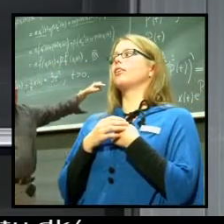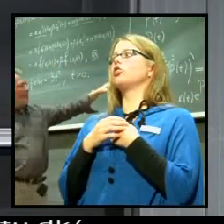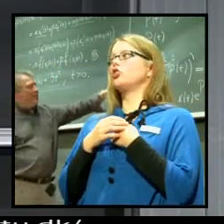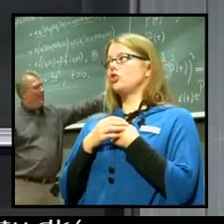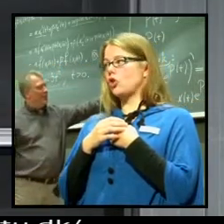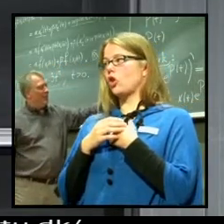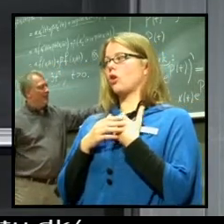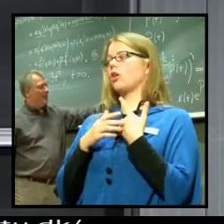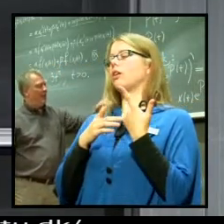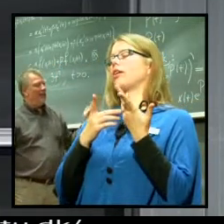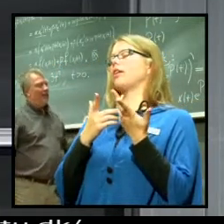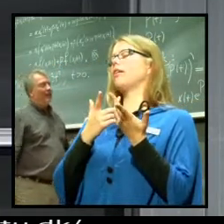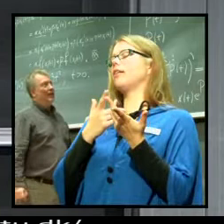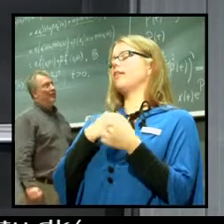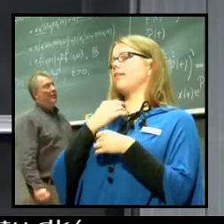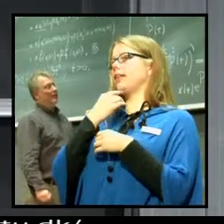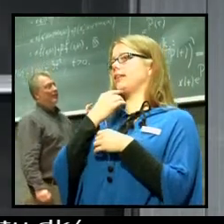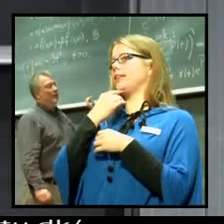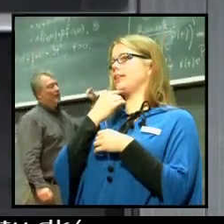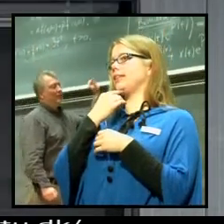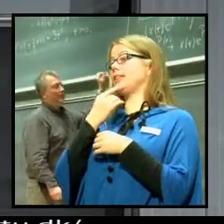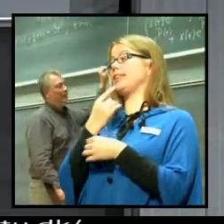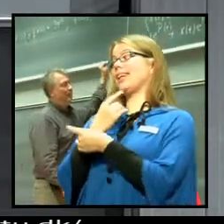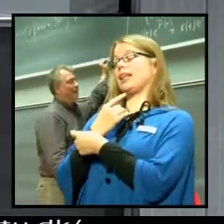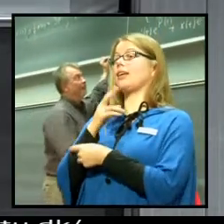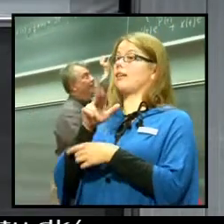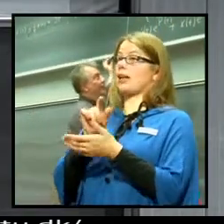Så lad mig lige lægge mærke til, at det her kan jo faktisk skrives.